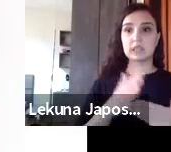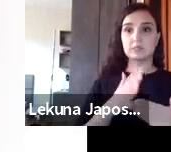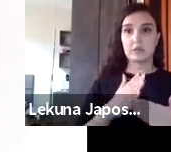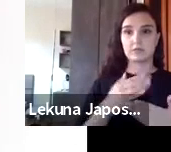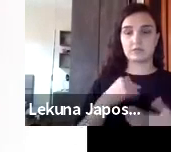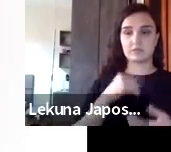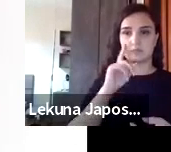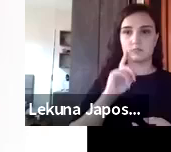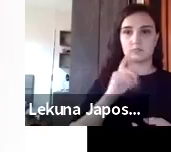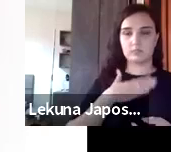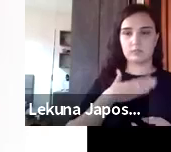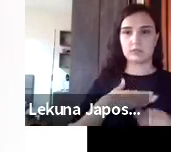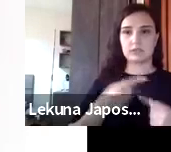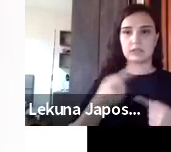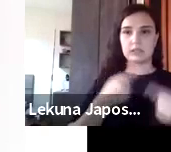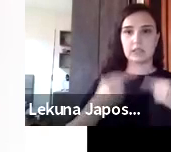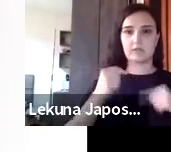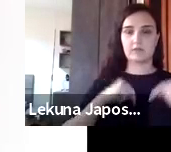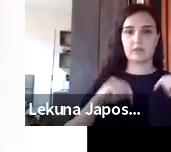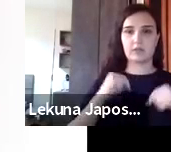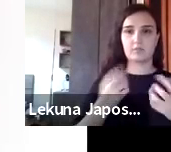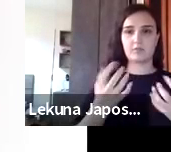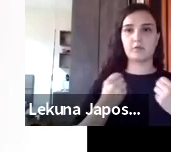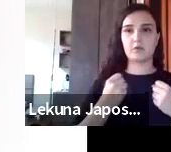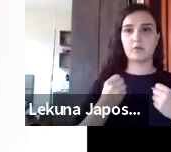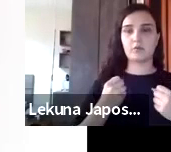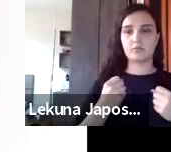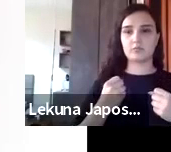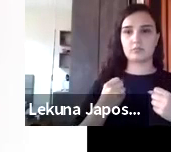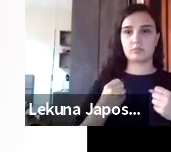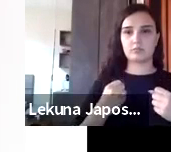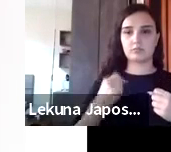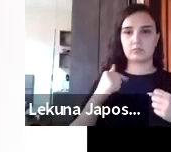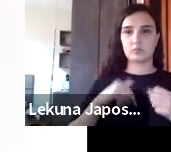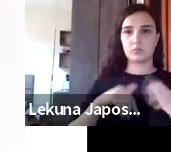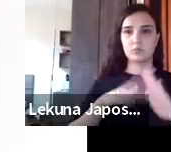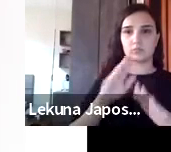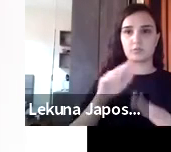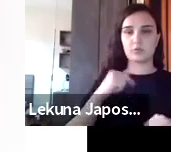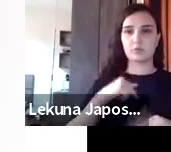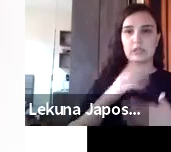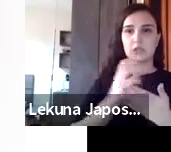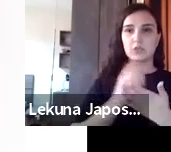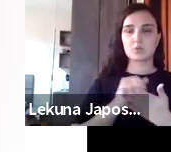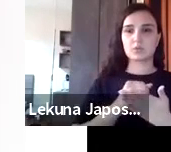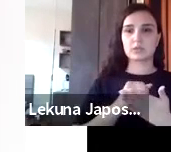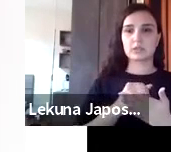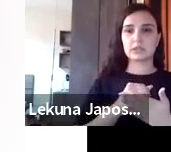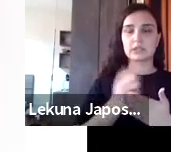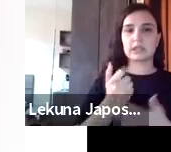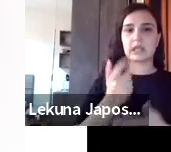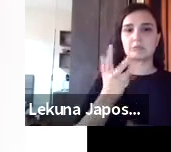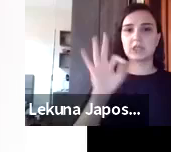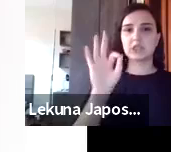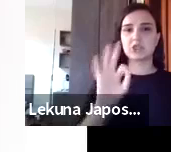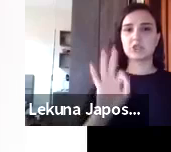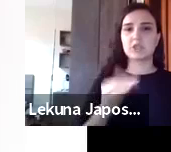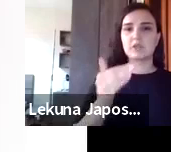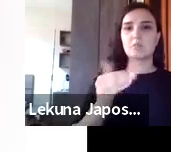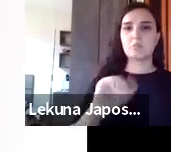რომ აღვიდგინო კიდევ ერთხელ ენერგია. შემდეგი შეკითხვა არის, რამდენად ხშირად ატარებთ დროს თქვენს მეგობრებთან